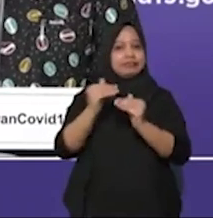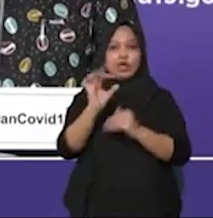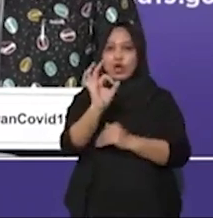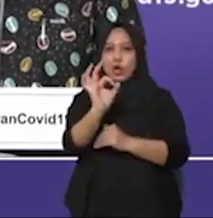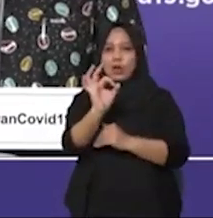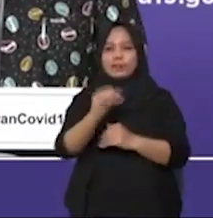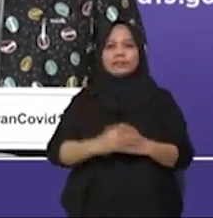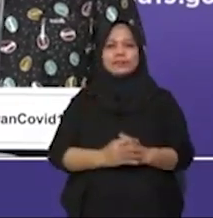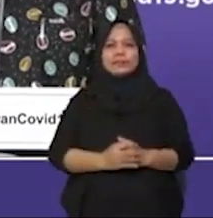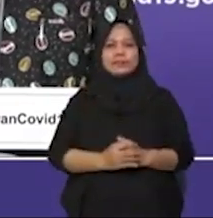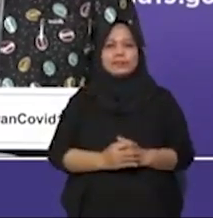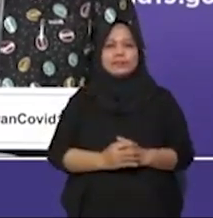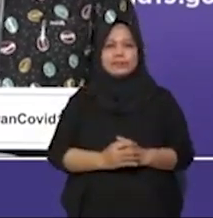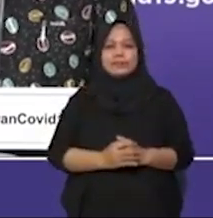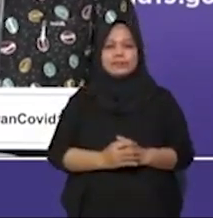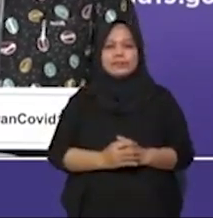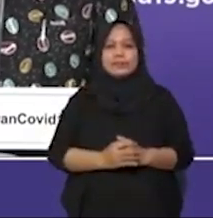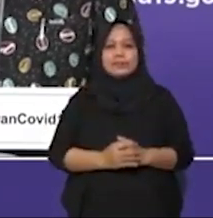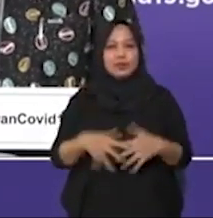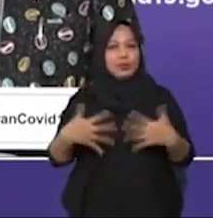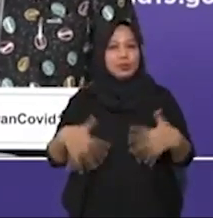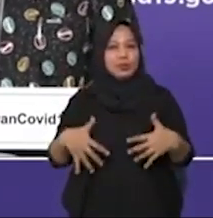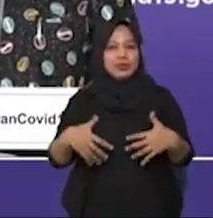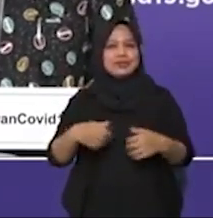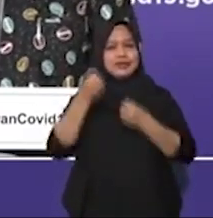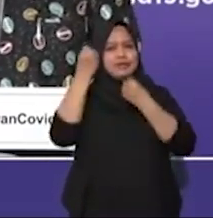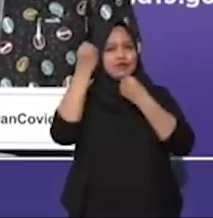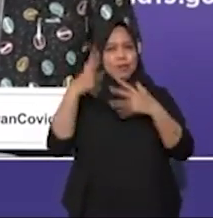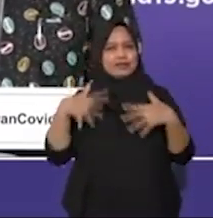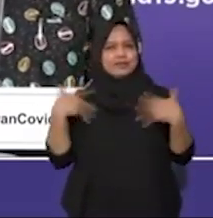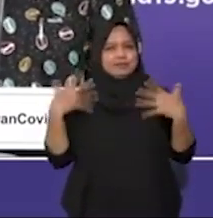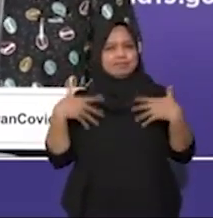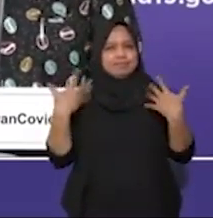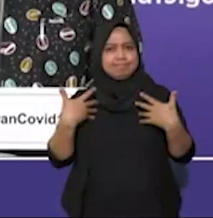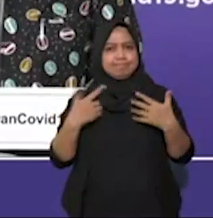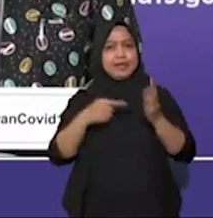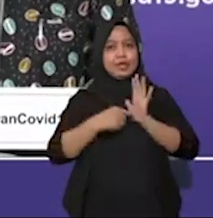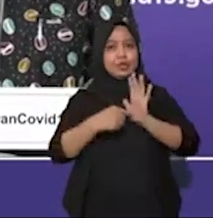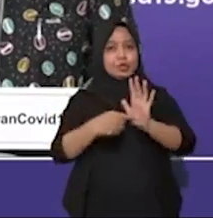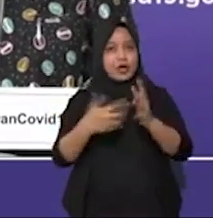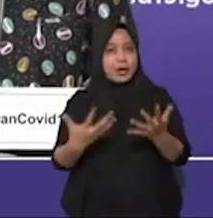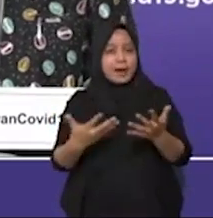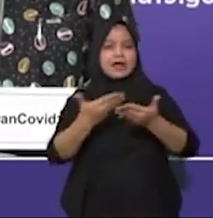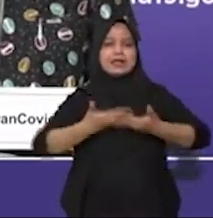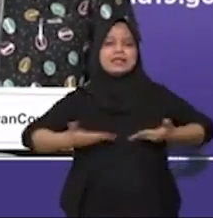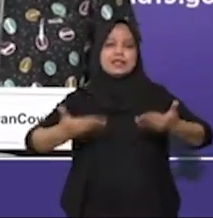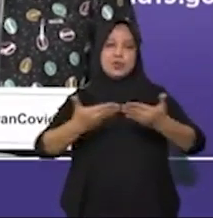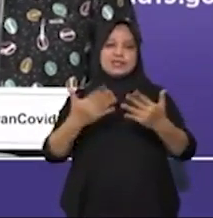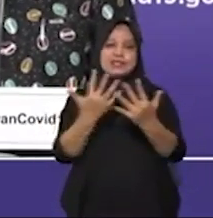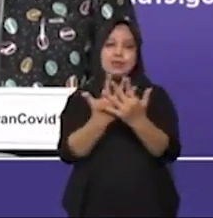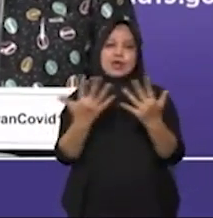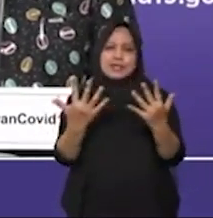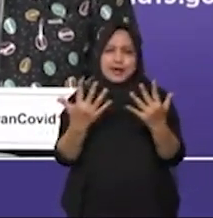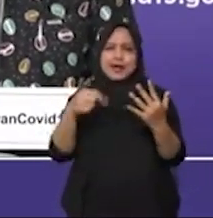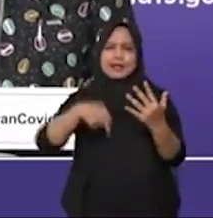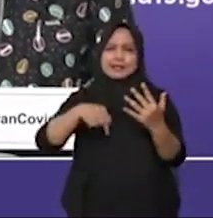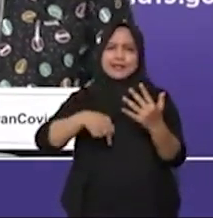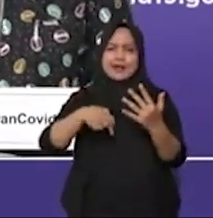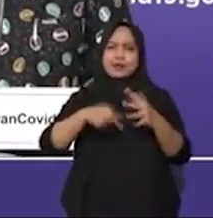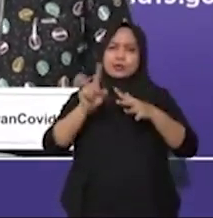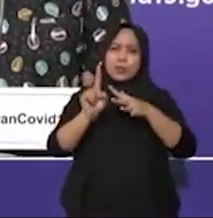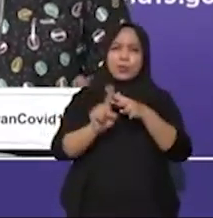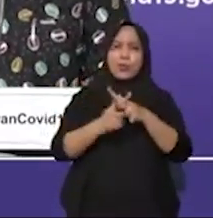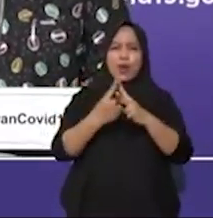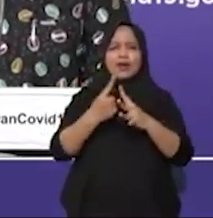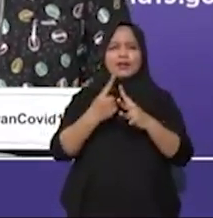baru ini sesuatu yang menggembirakan karena ini adalah menggambarkan tentang kondisi masyarakatnya yang sudah